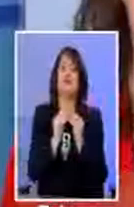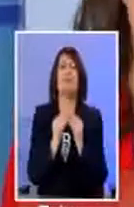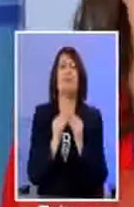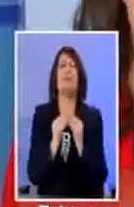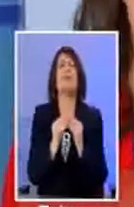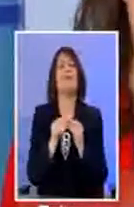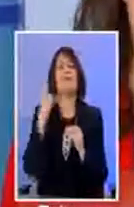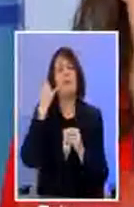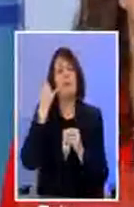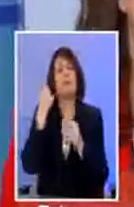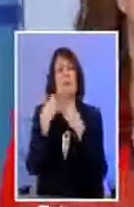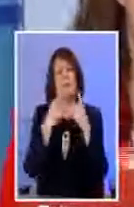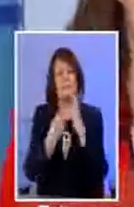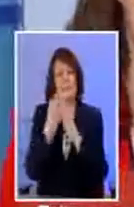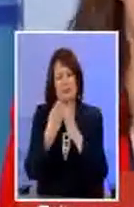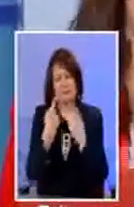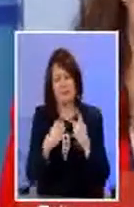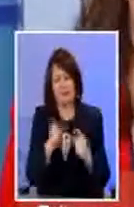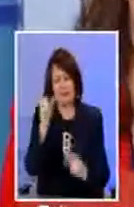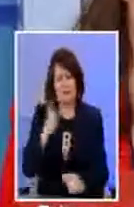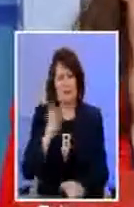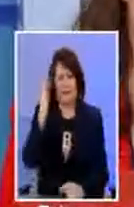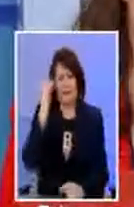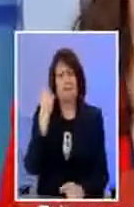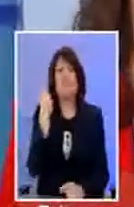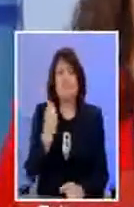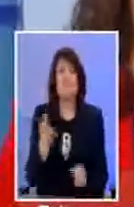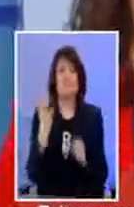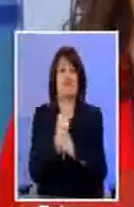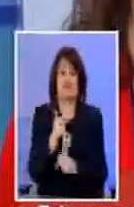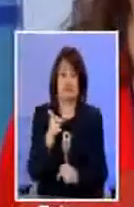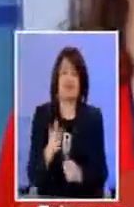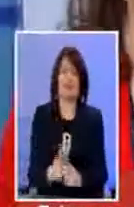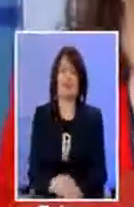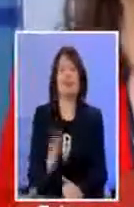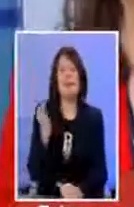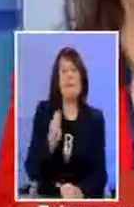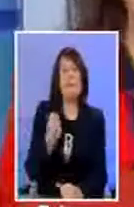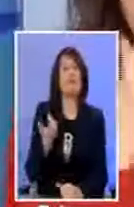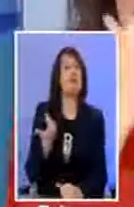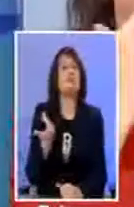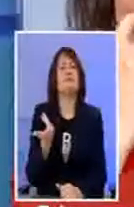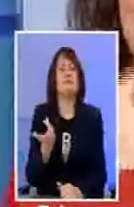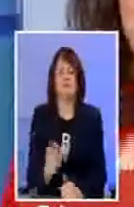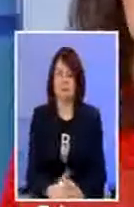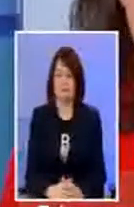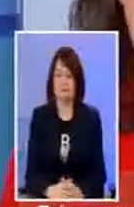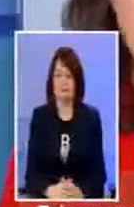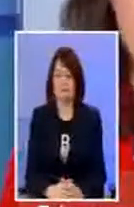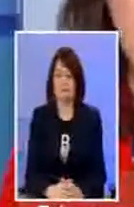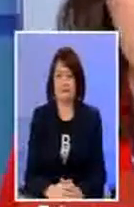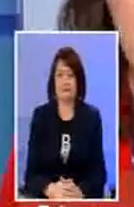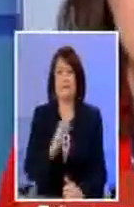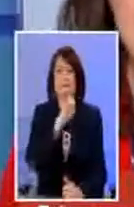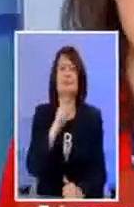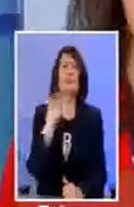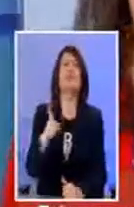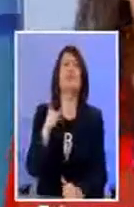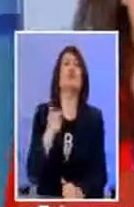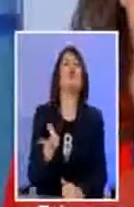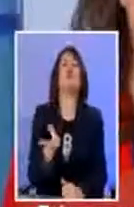προϊόντων και από ό,τι μαθαίνω είστε εξαιρετικά επιτυχημένος. Πείτε μου όμως πώς είναι η ζωή